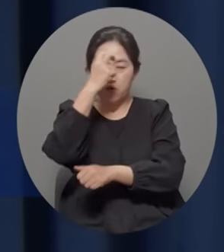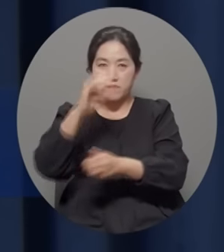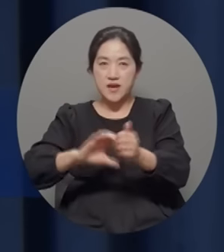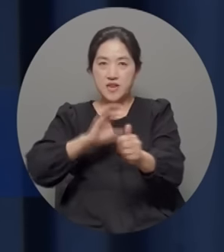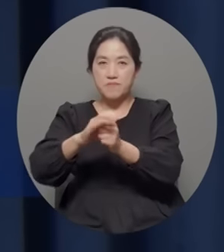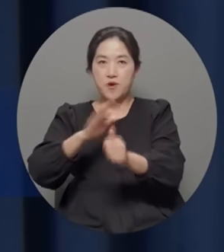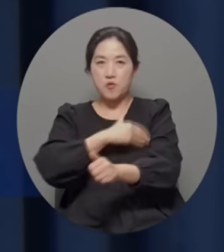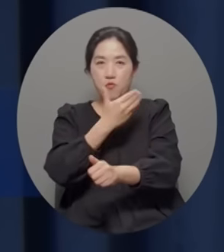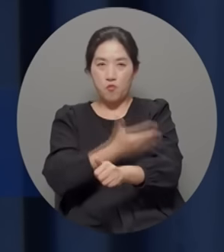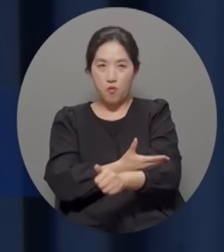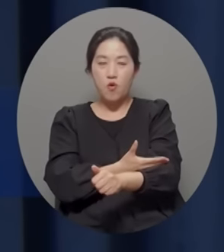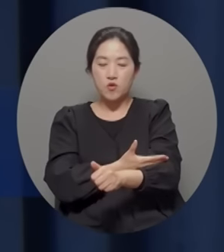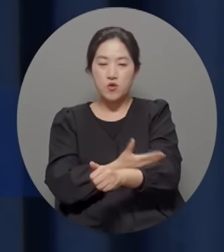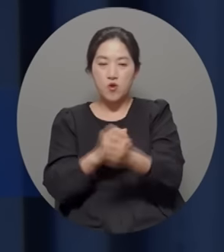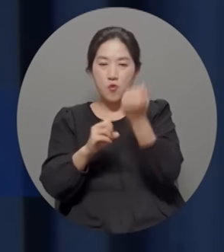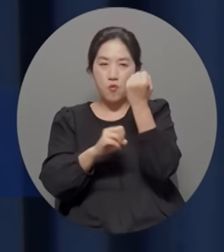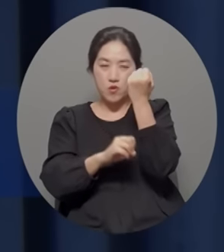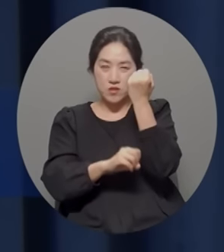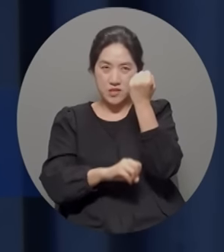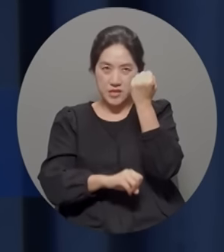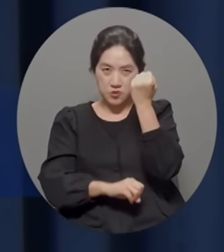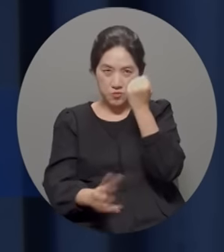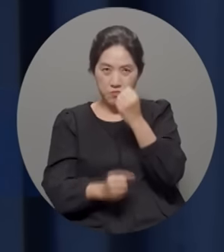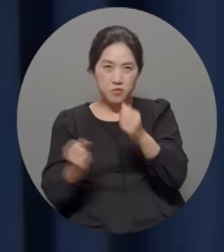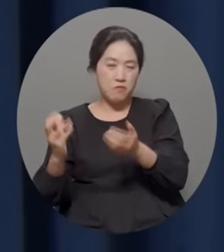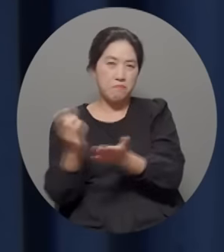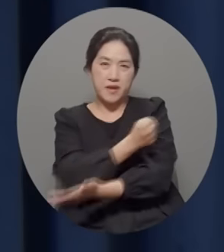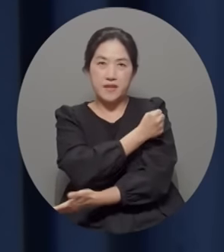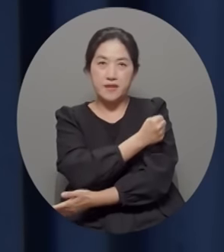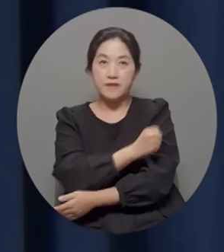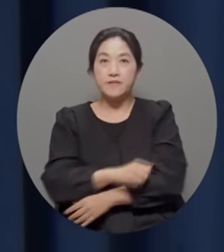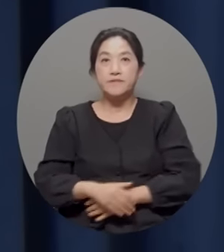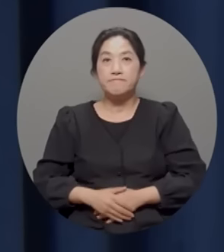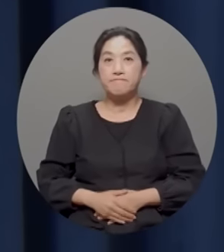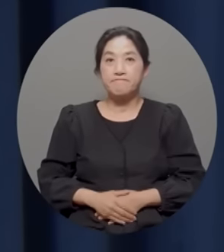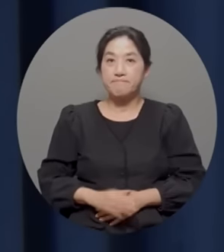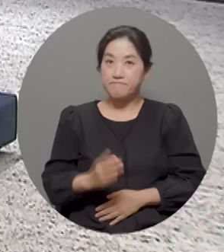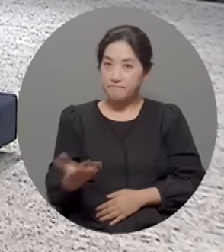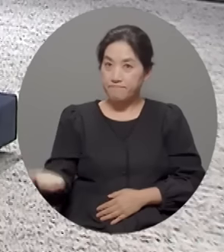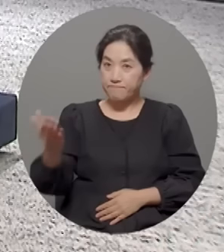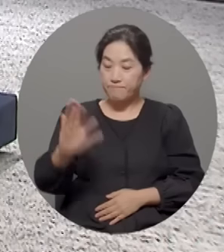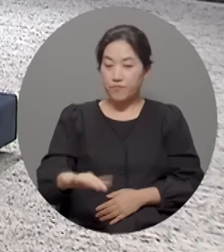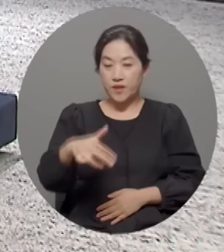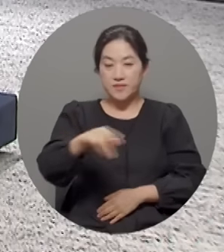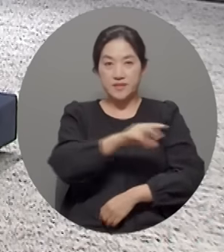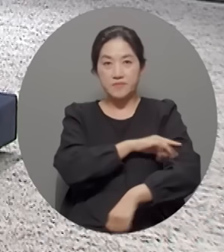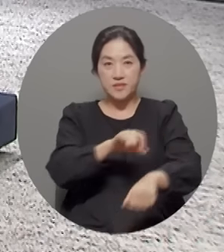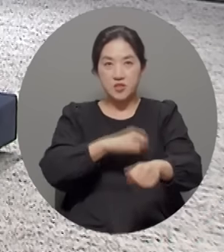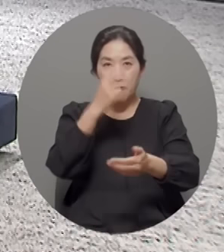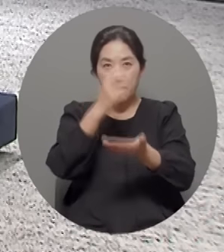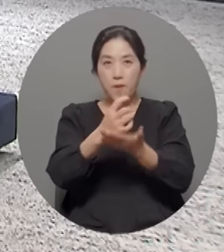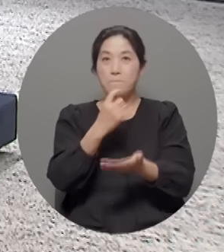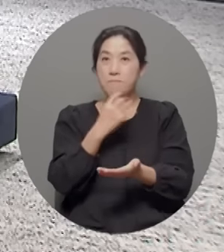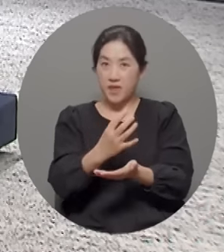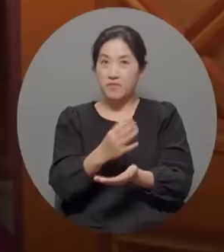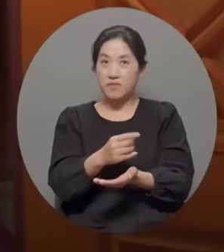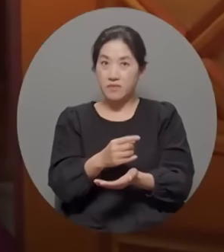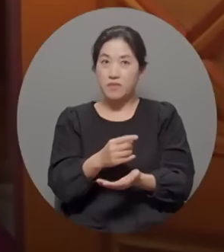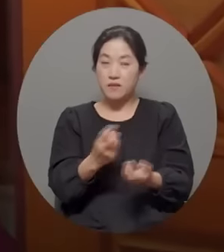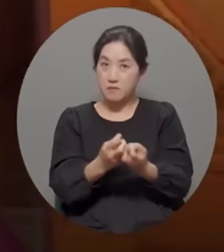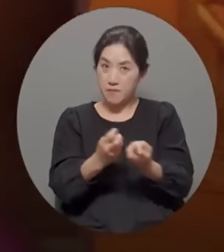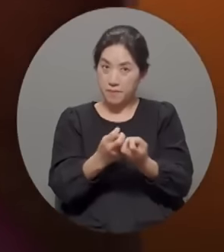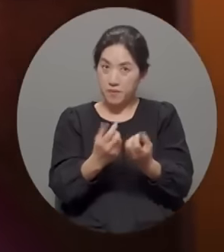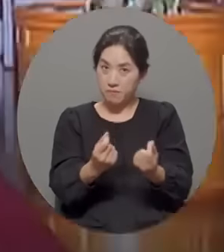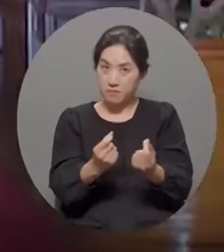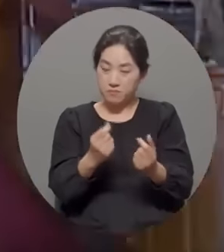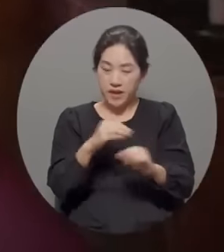특별검사 임명권을 원천적으로 박탈하고 있습니다. 하지만 최상병 특검법만 그랬던 건 아닙니다.